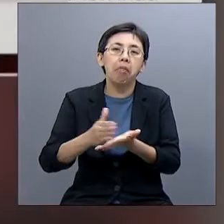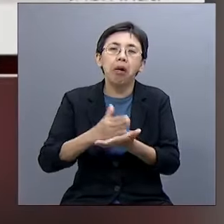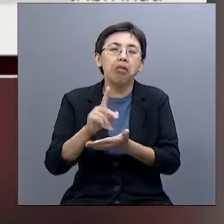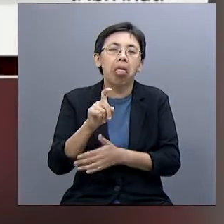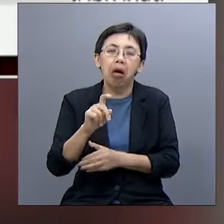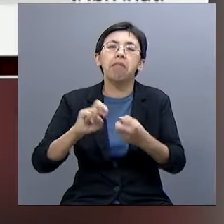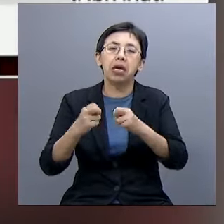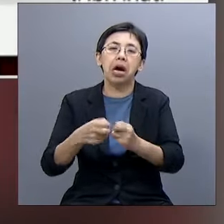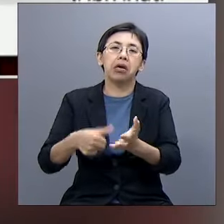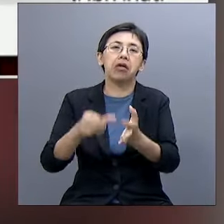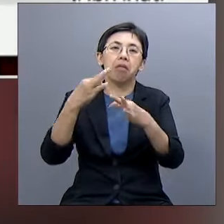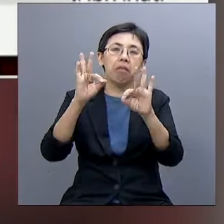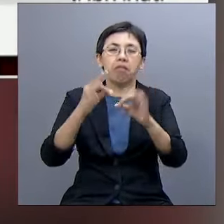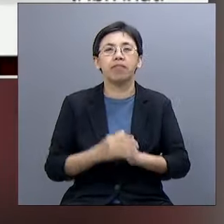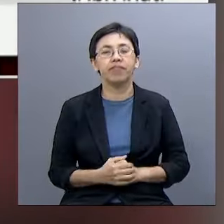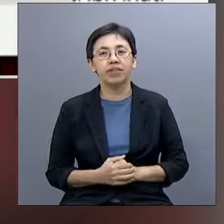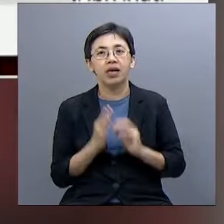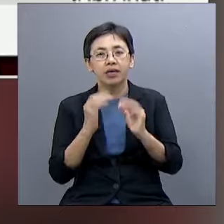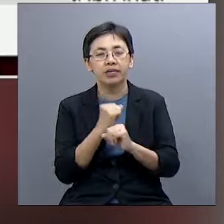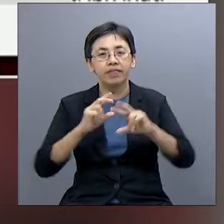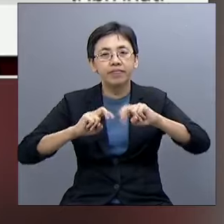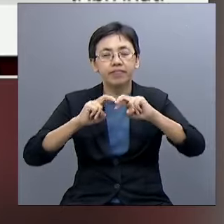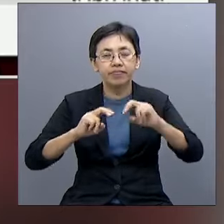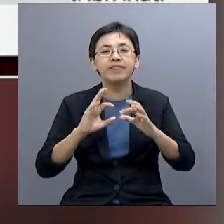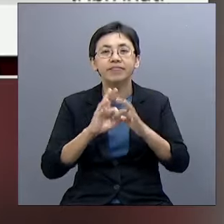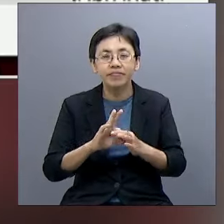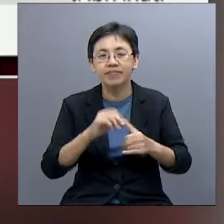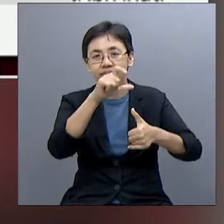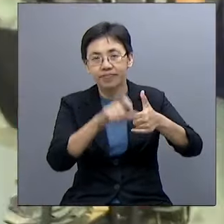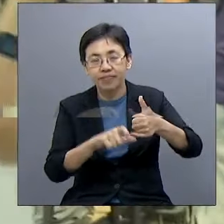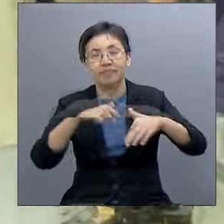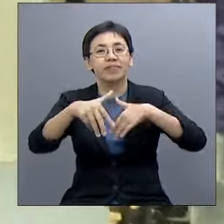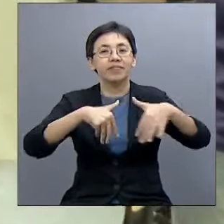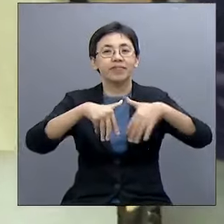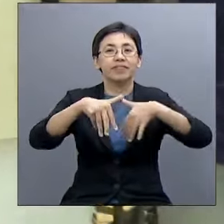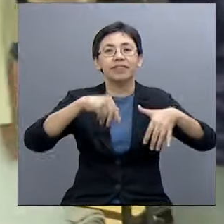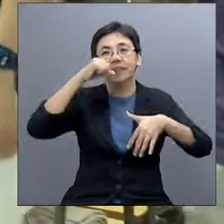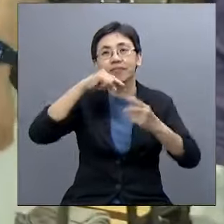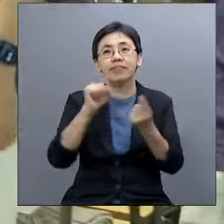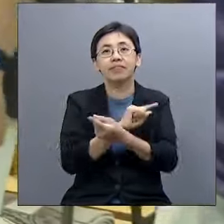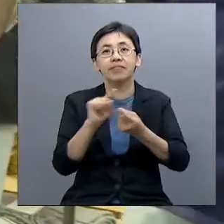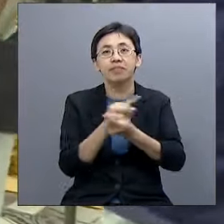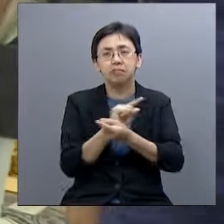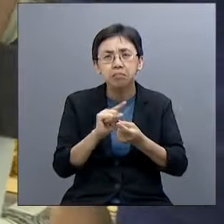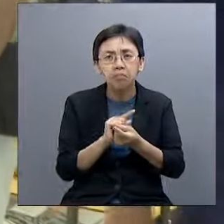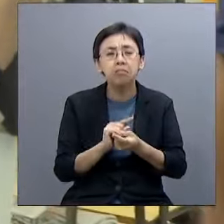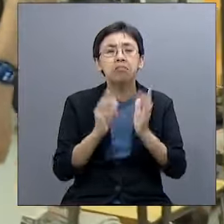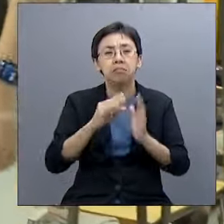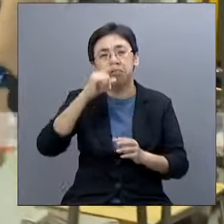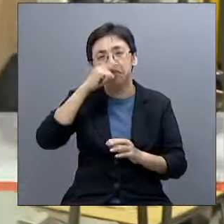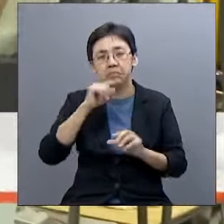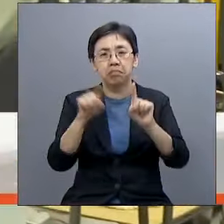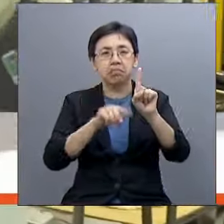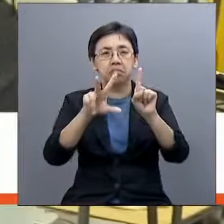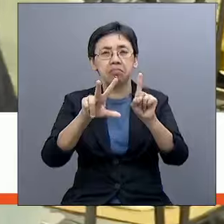วิเคราะห์ข้อมูลสื่อสังคมออนไลน์ที่ทำงานวิจัยเกี่ยวกับพฤติกรรมของคนในสังคมไทยยุคใหม่ก็พบว่าคนไทย 1ใน 3มี